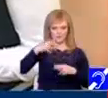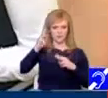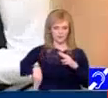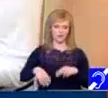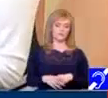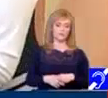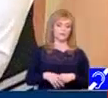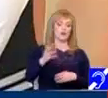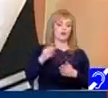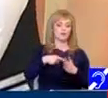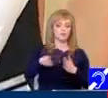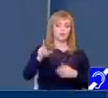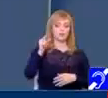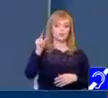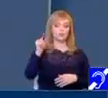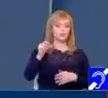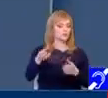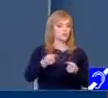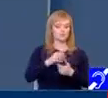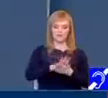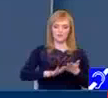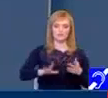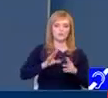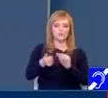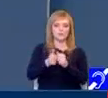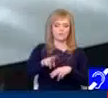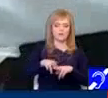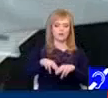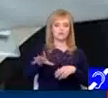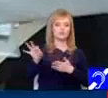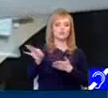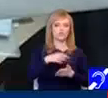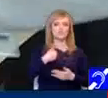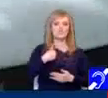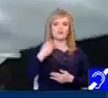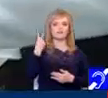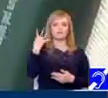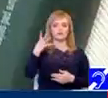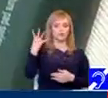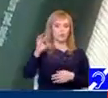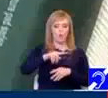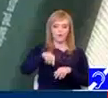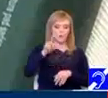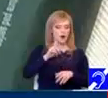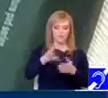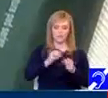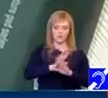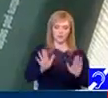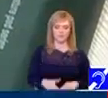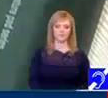Agenția Servicii Publice precizează că de luni nu va mai primi cereri pentru perfectarea pașaportului în regim de urgență de până la 24 de ore.